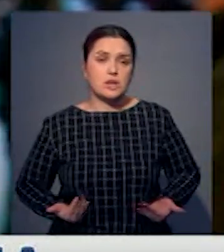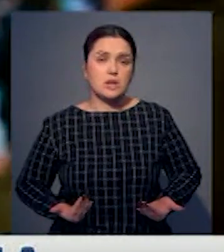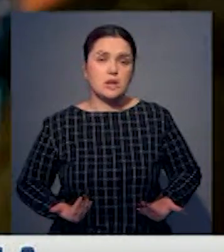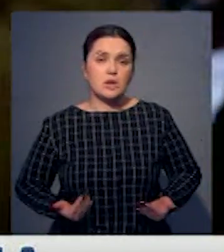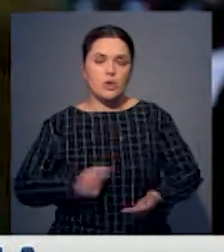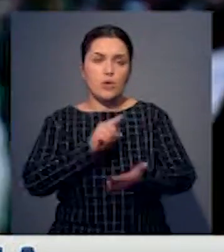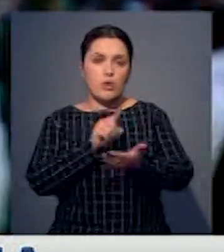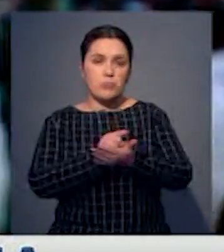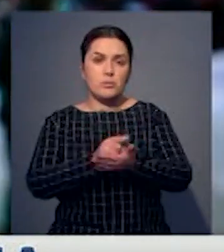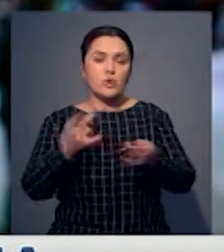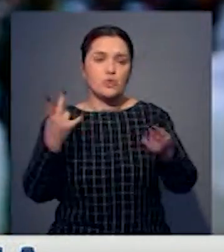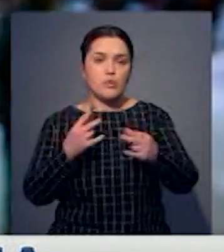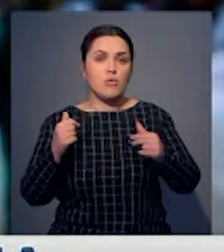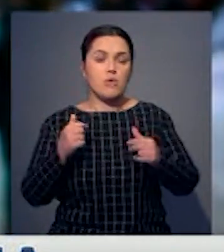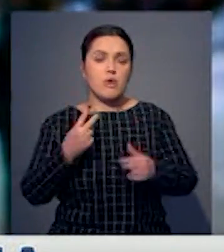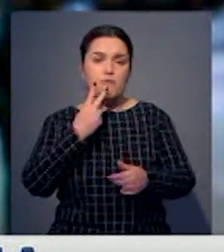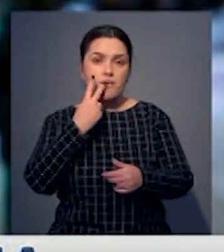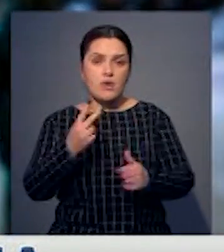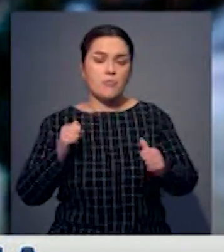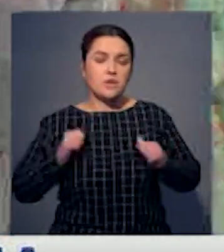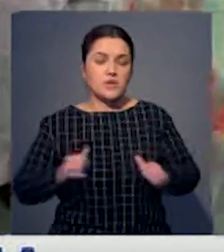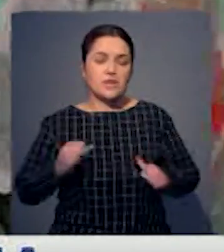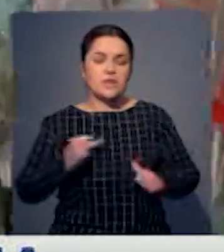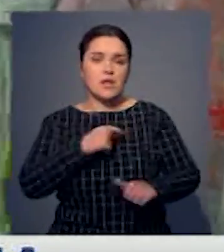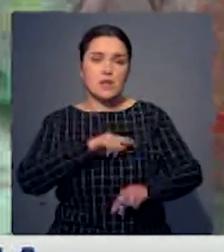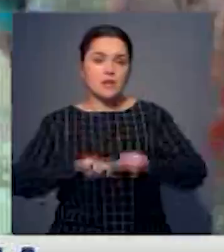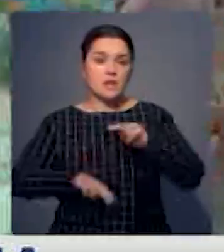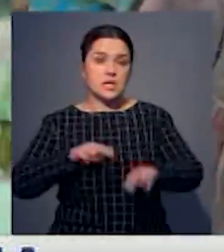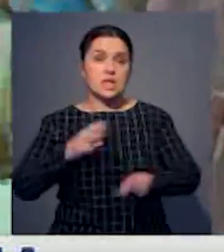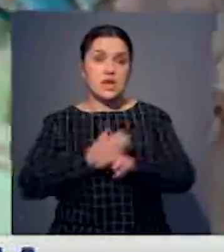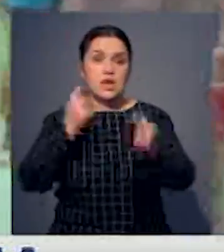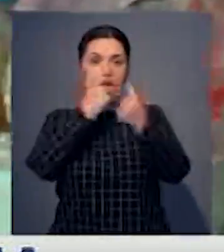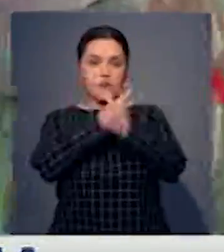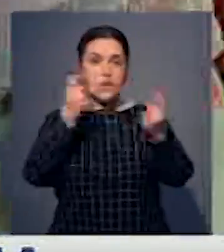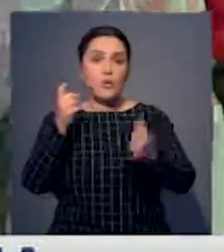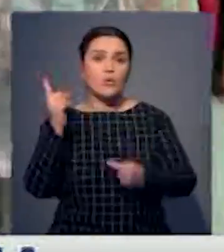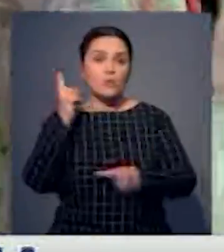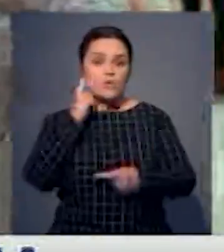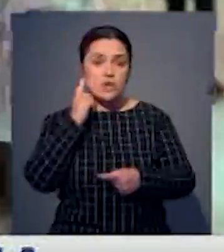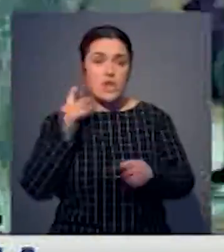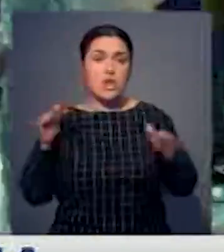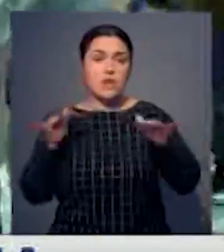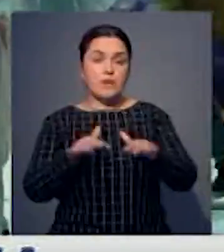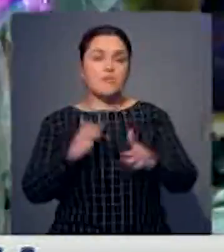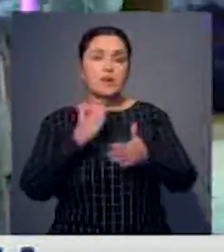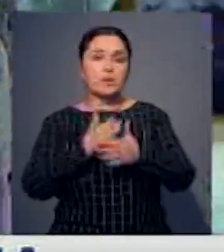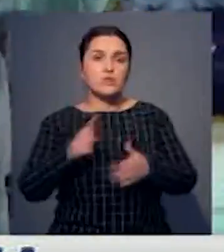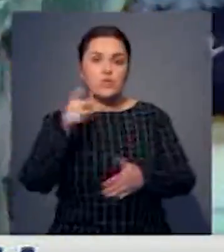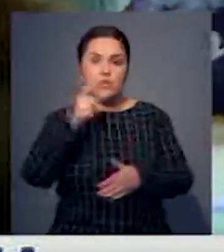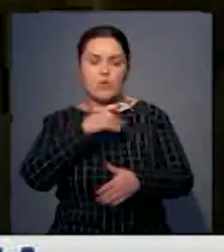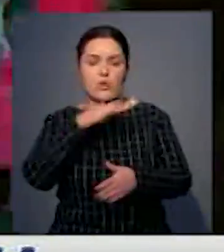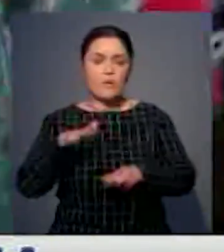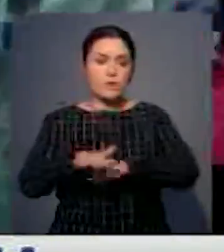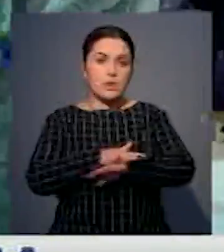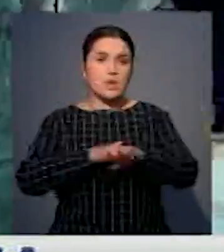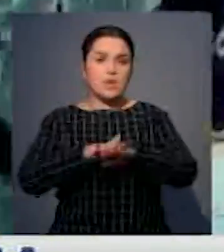происходила, нужно смотреть на это все с позитивом и яркими эмоциями. Призыв, видимо, услышали. Количество участников превысило все ожидания. И